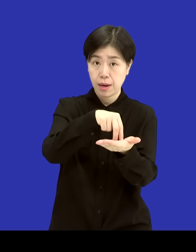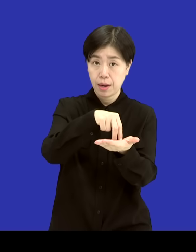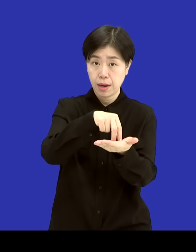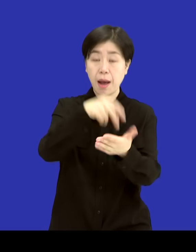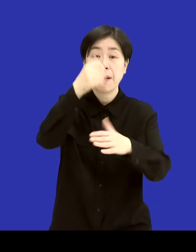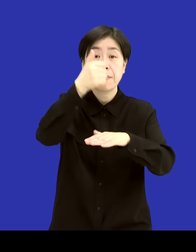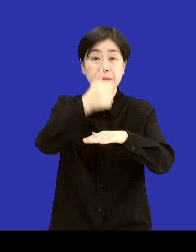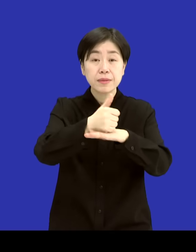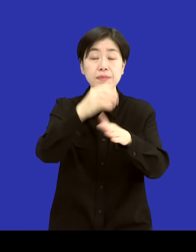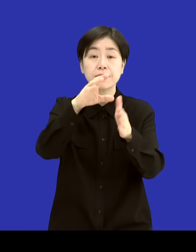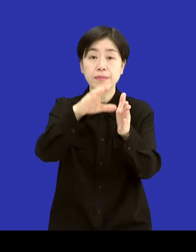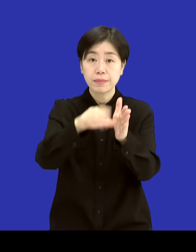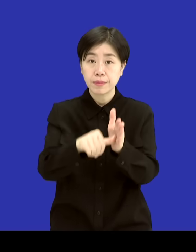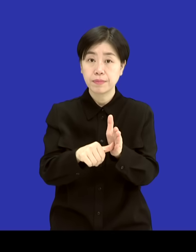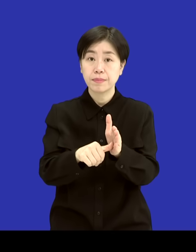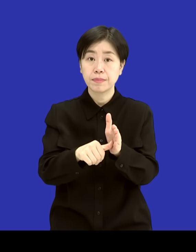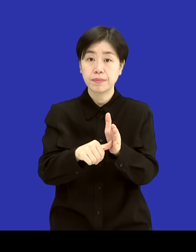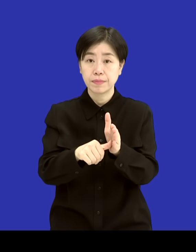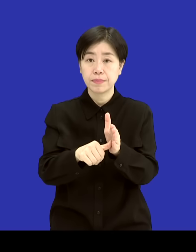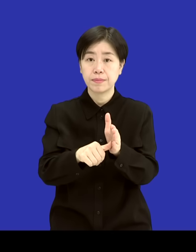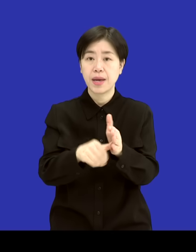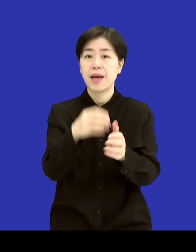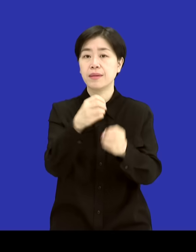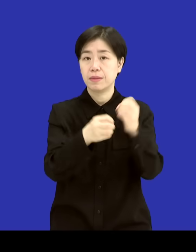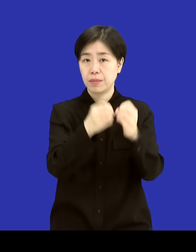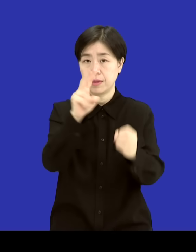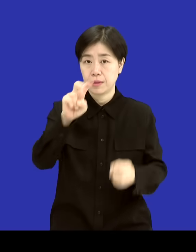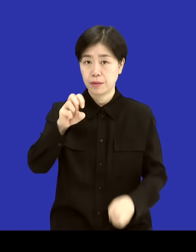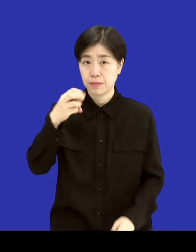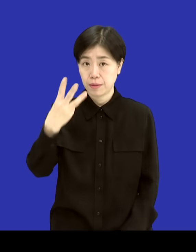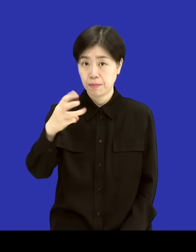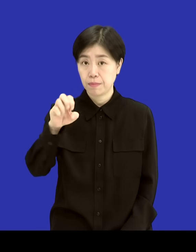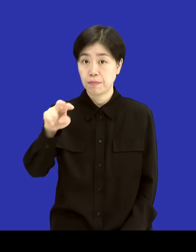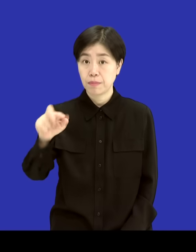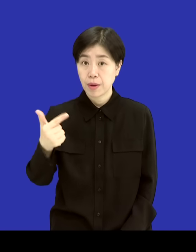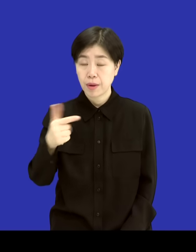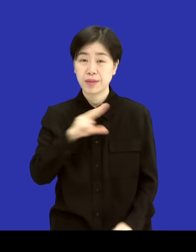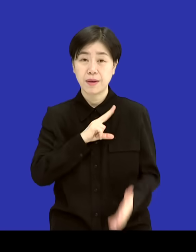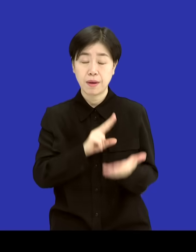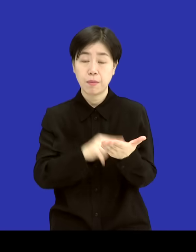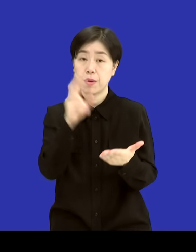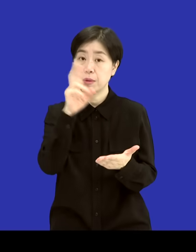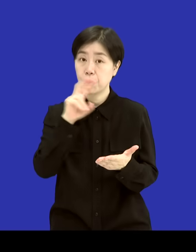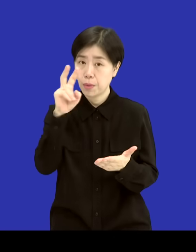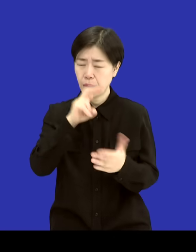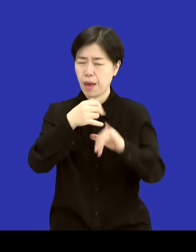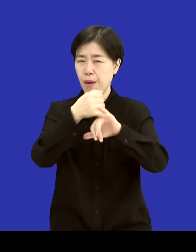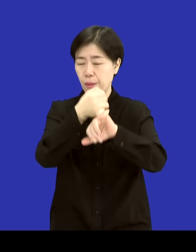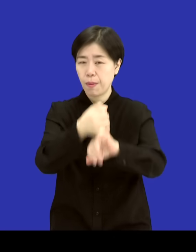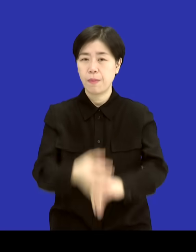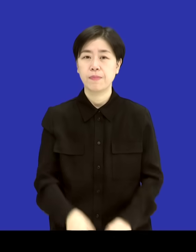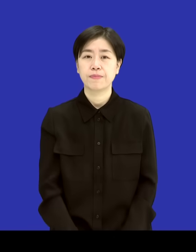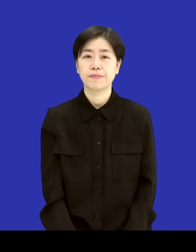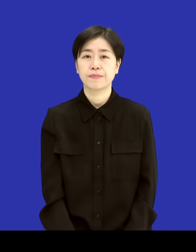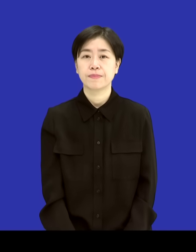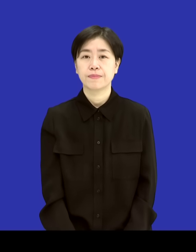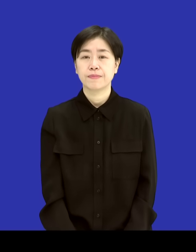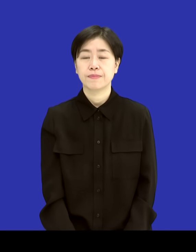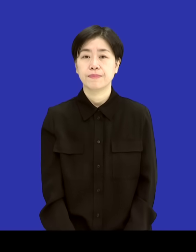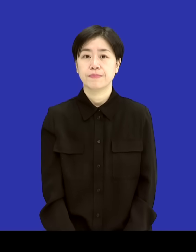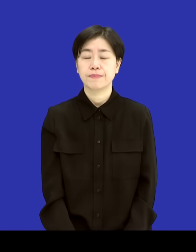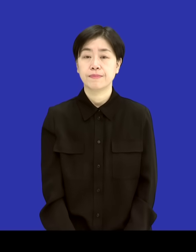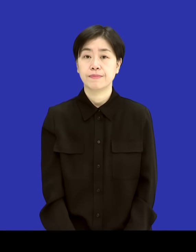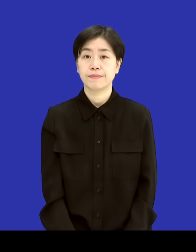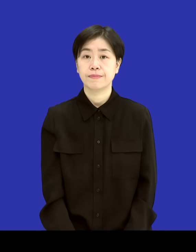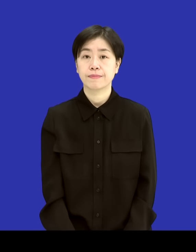꼭 마지막에는 이제 시편 23편을 이제 꼭 부르고, 그리고 또 이제 저의